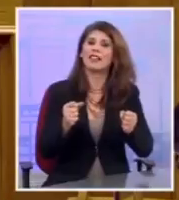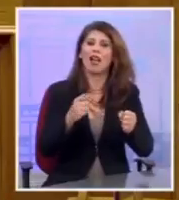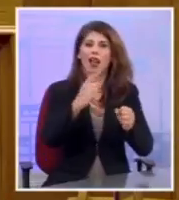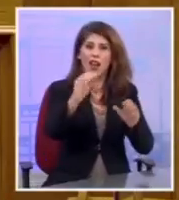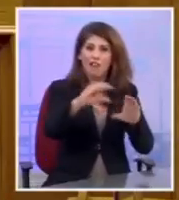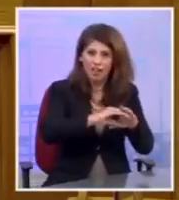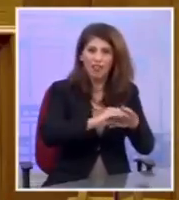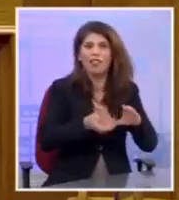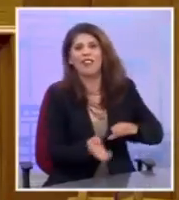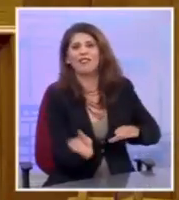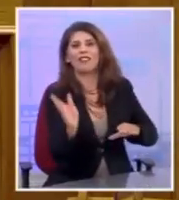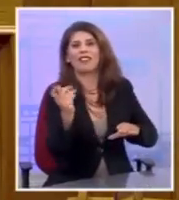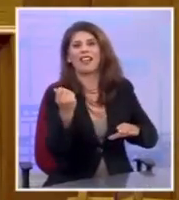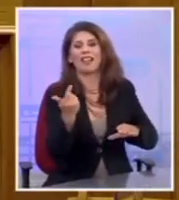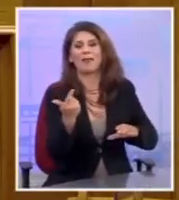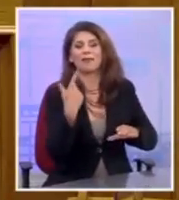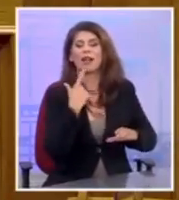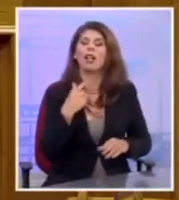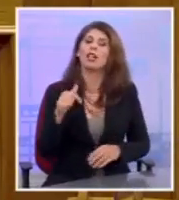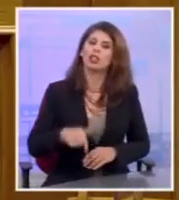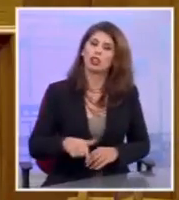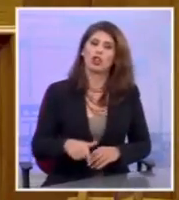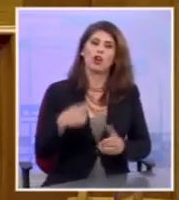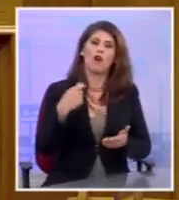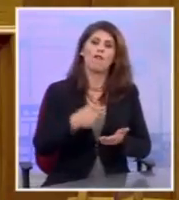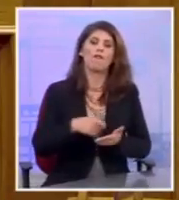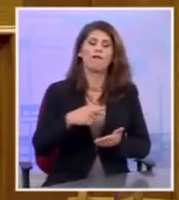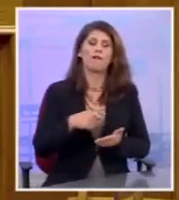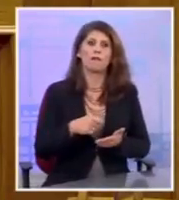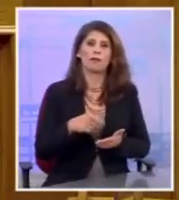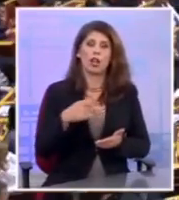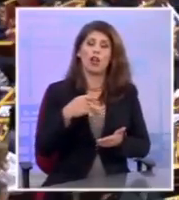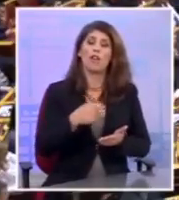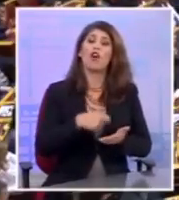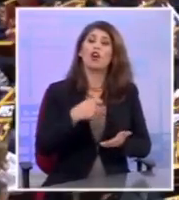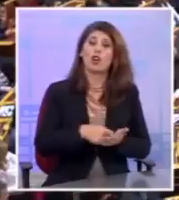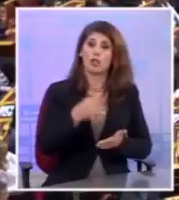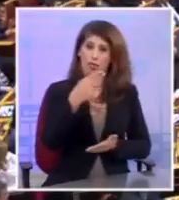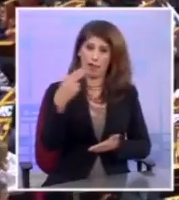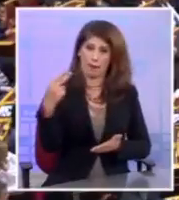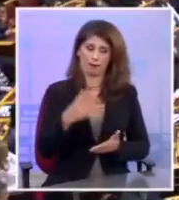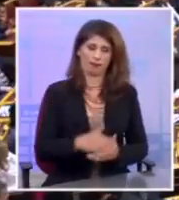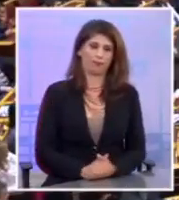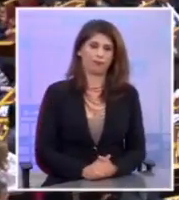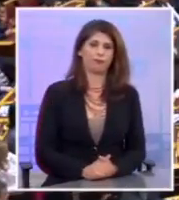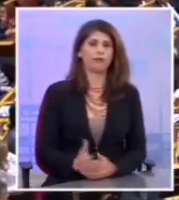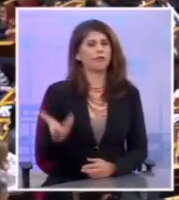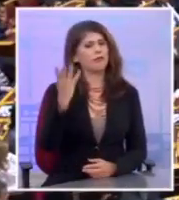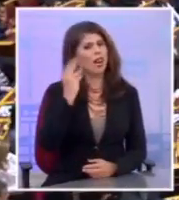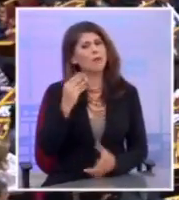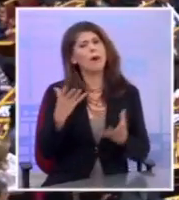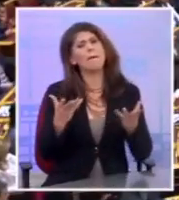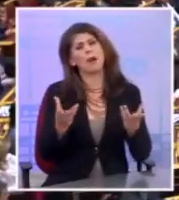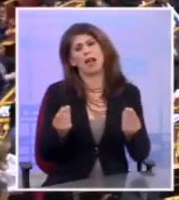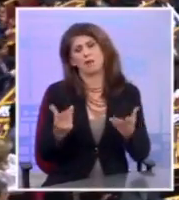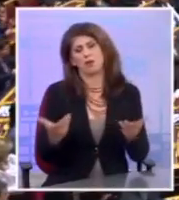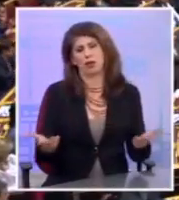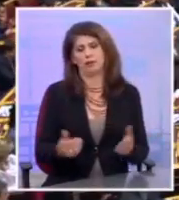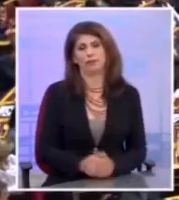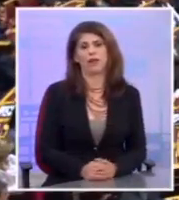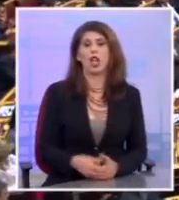τα χρήματα. Επιστρέφω τώρα στη φορολογία. Γιατί ακούσαμε πάρα πολλά. Τι